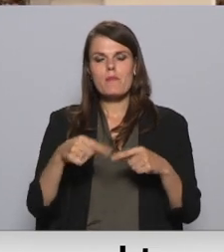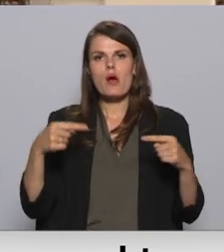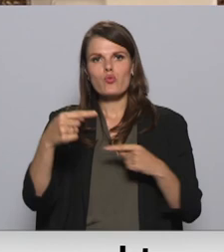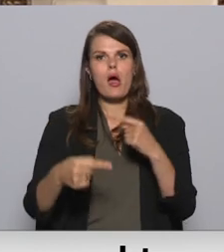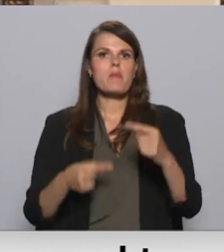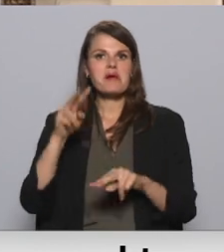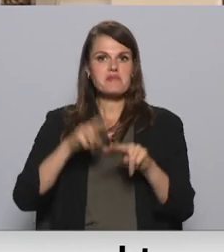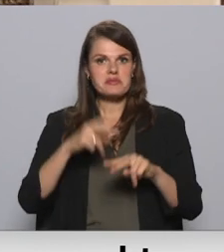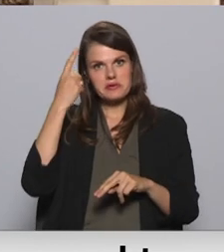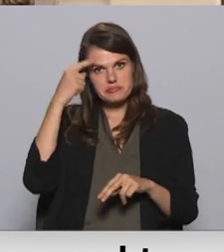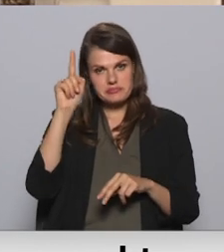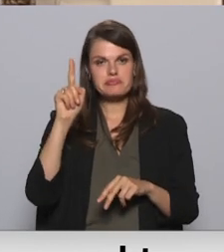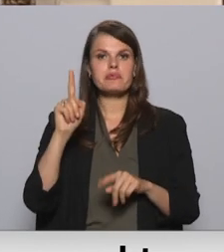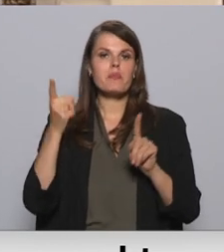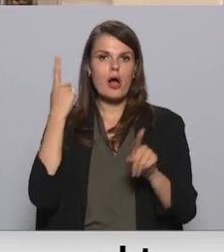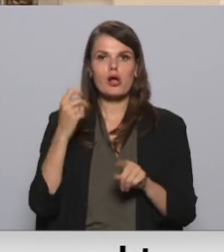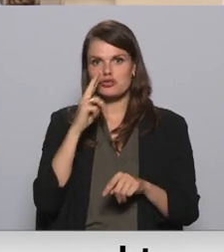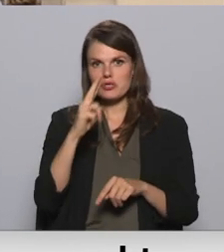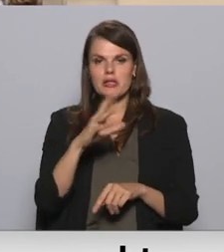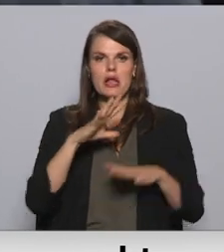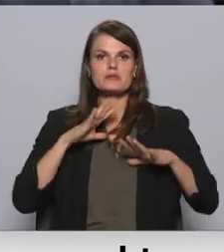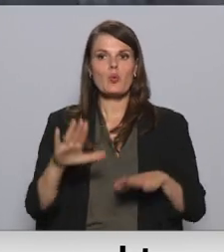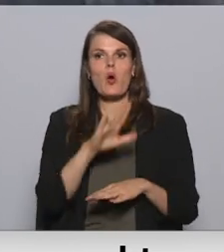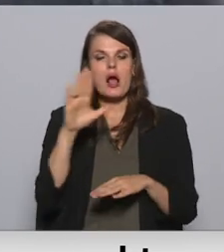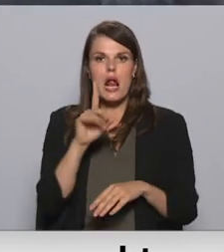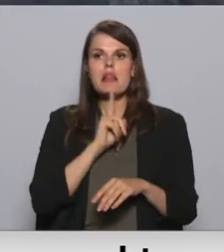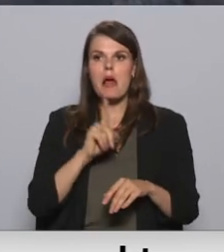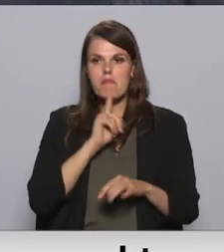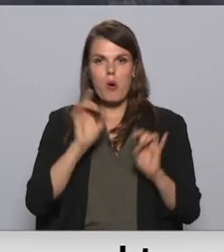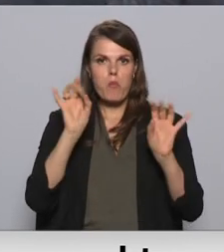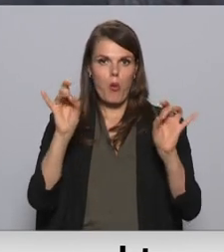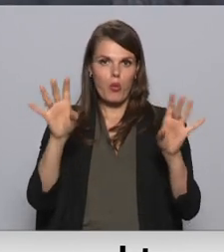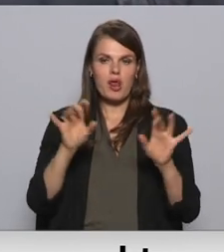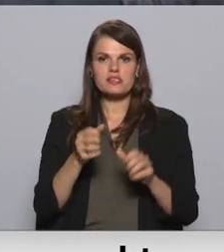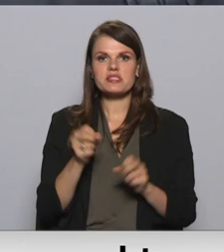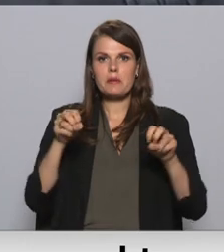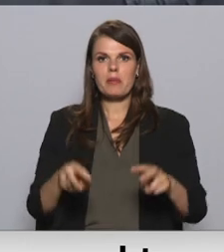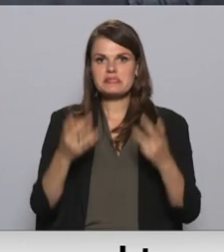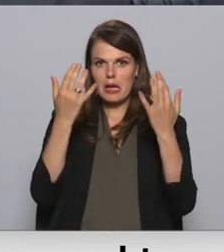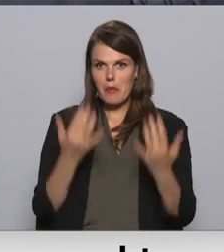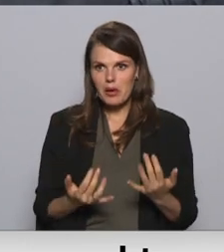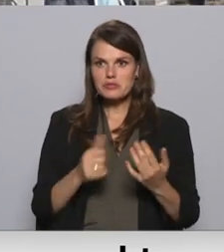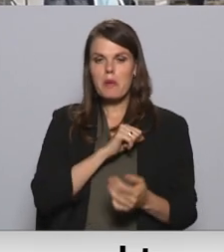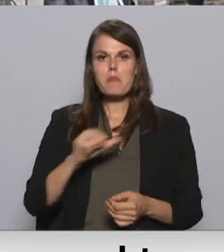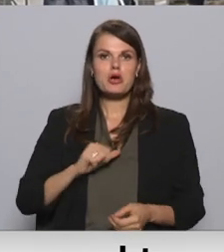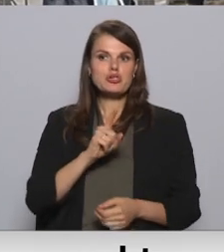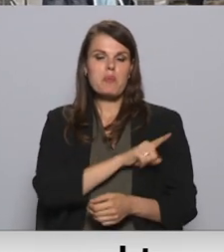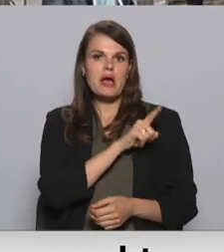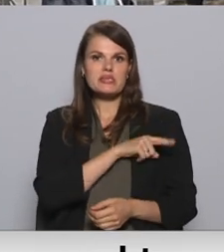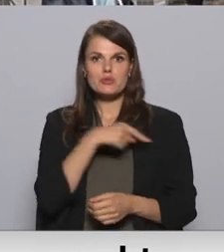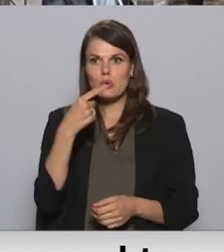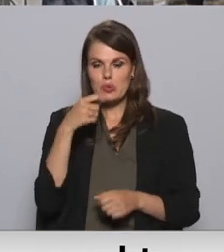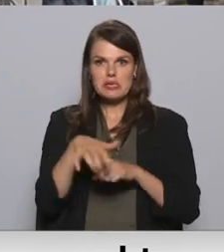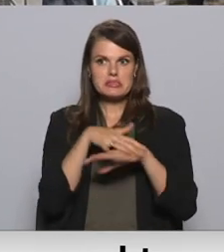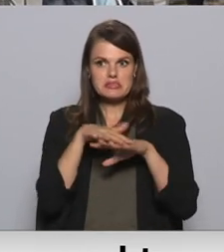apmaiņas punktu ideja aizvadītās nedēļas nogalē Liepājā tika popularizēta speciālā pasākumā. Pēc pašu meistara teiktā sabiedrībai par